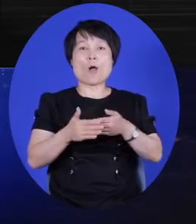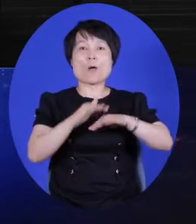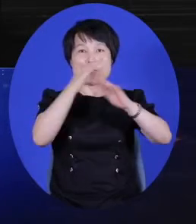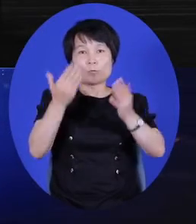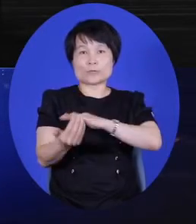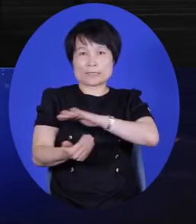진행되었습니다